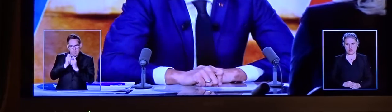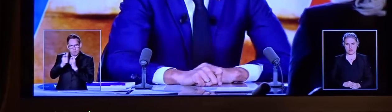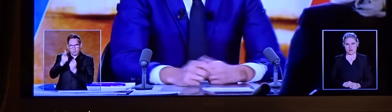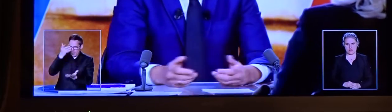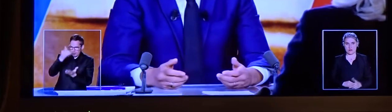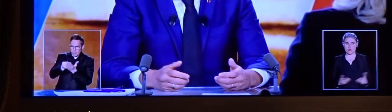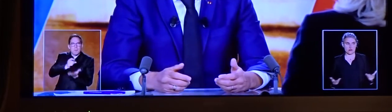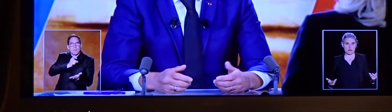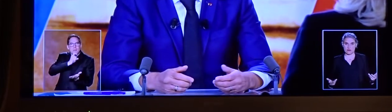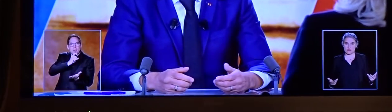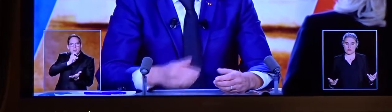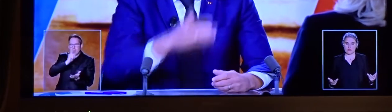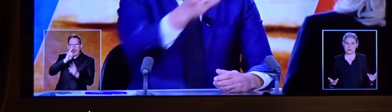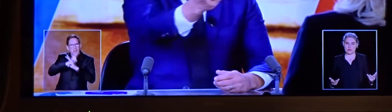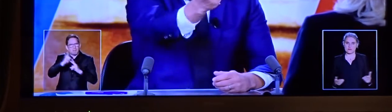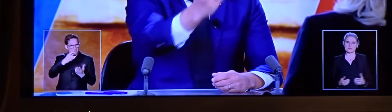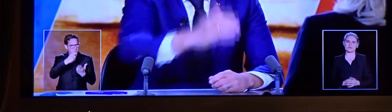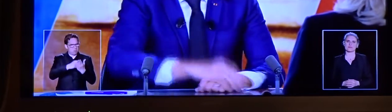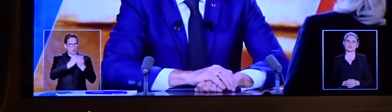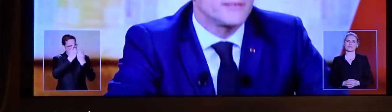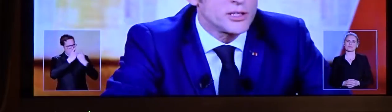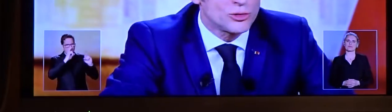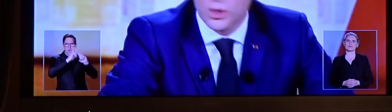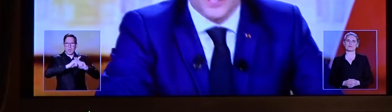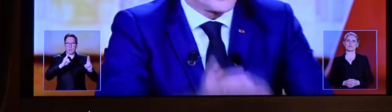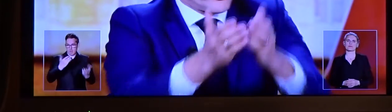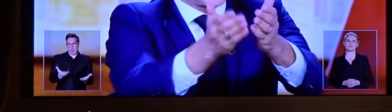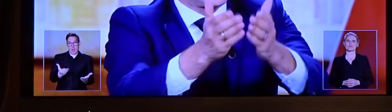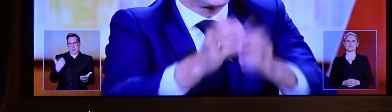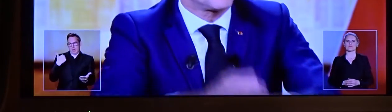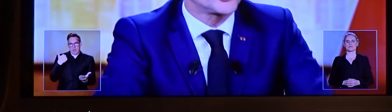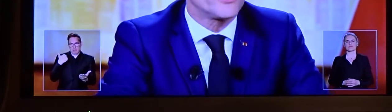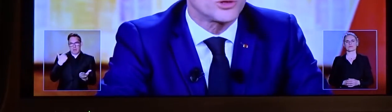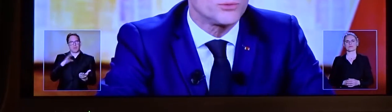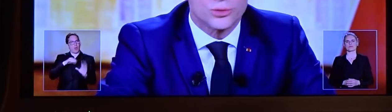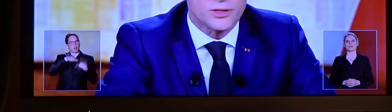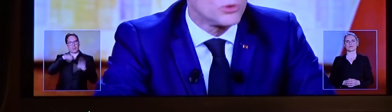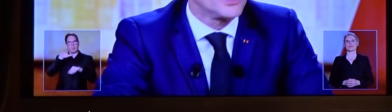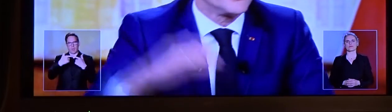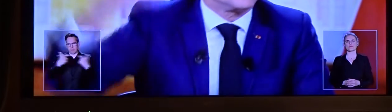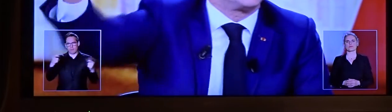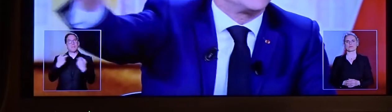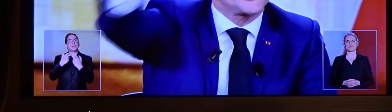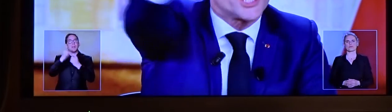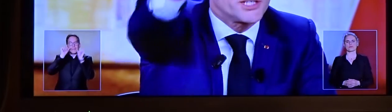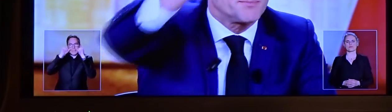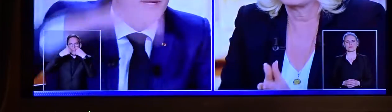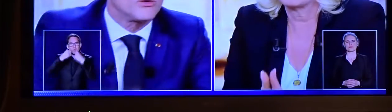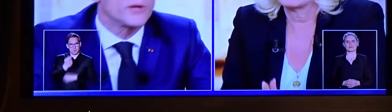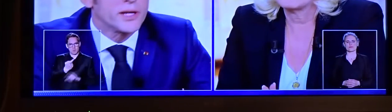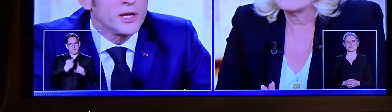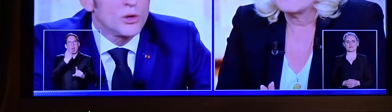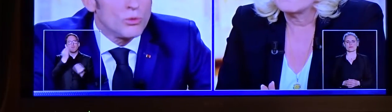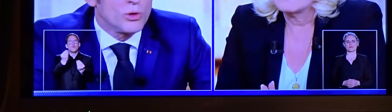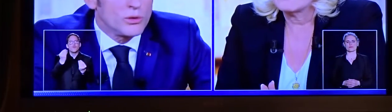remboursé. C'est pas un sujet de banque de la démocratie. D'autres candidats à cette élection qui défendaient des idées proches des vôtres, comme Monsieur Zemmour, ils n'ont pas été chercher des